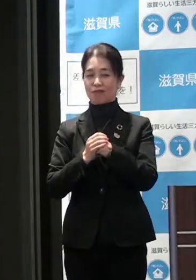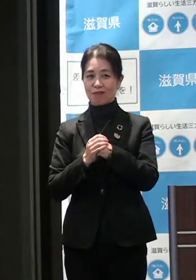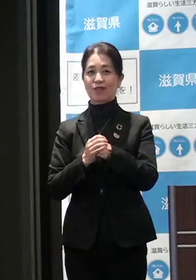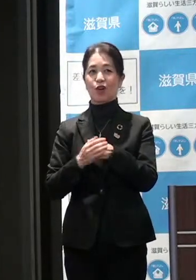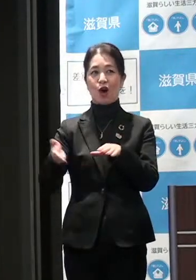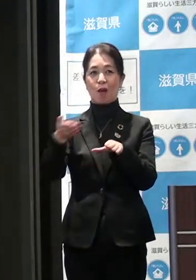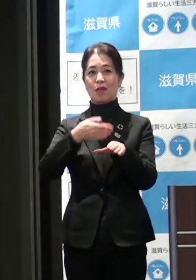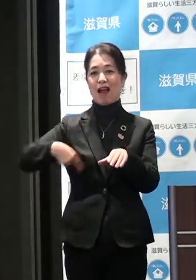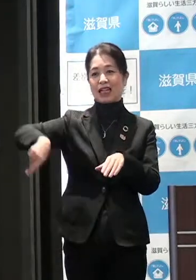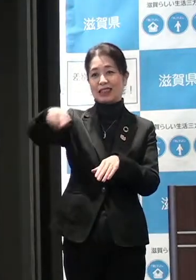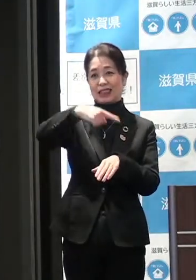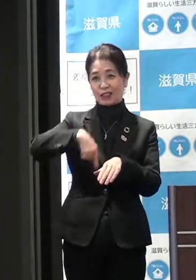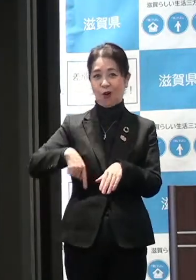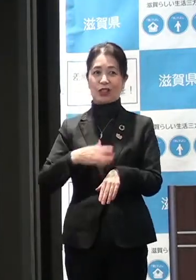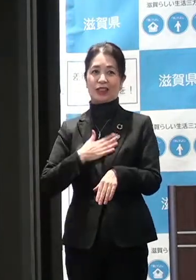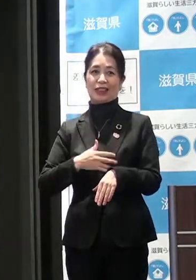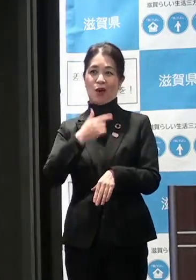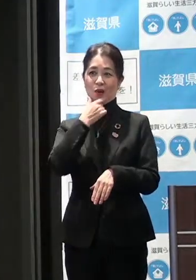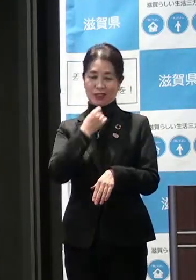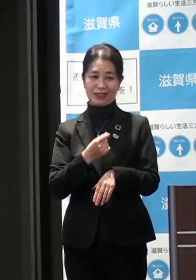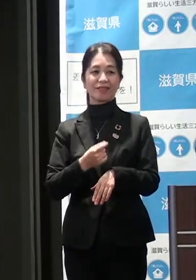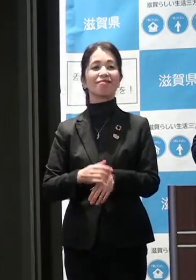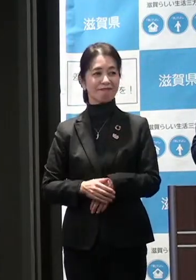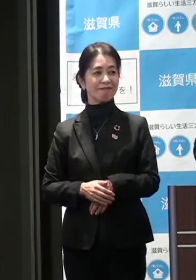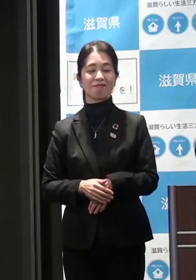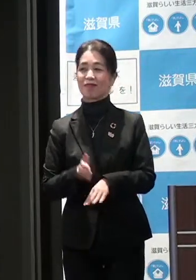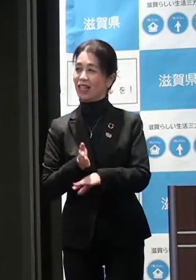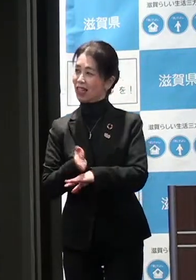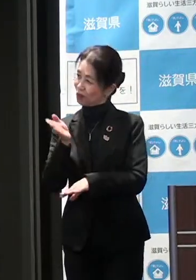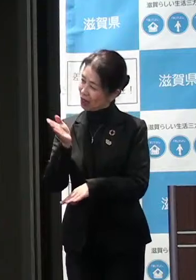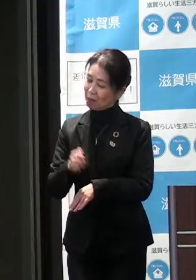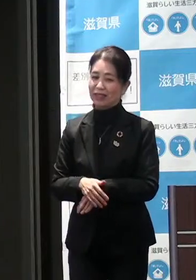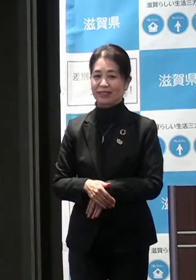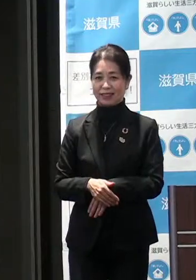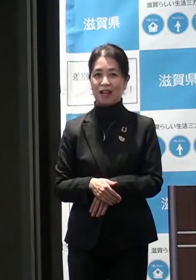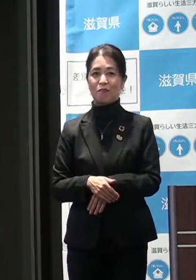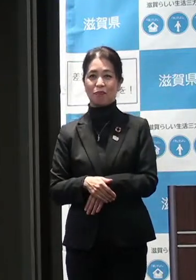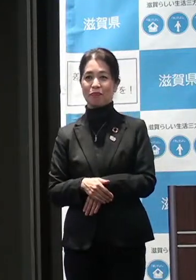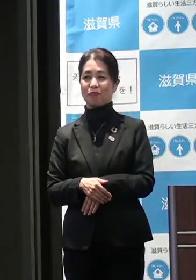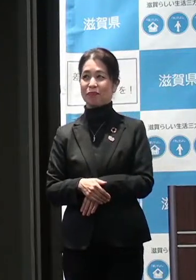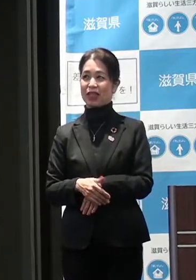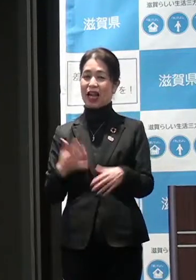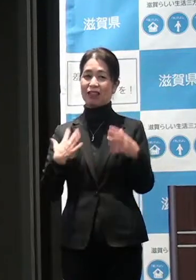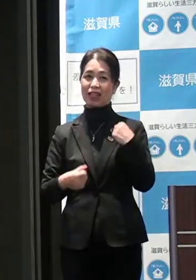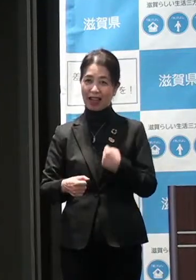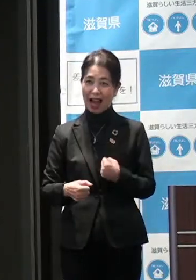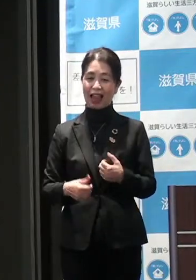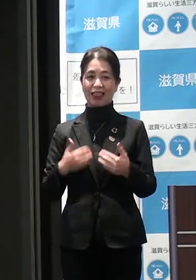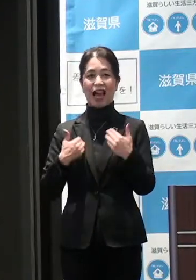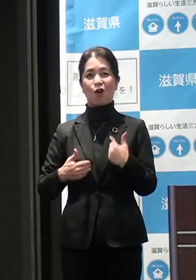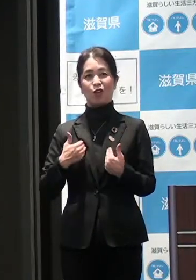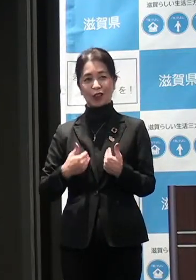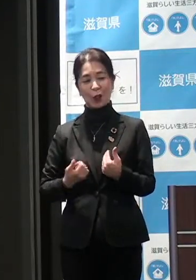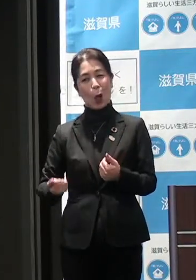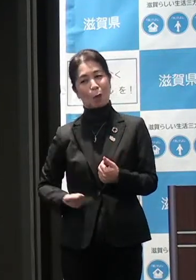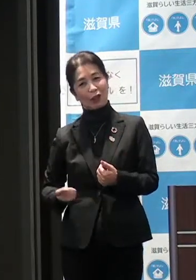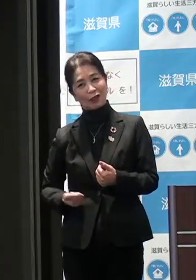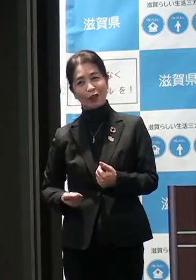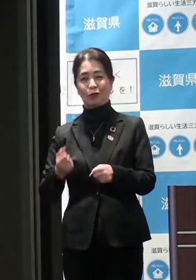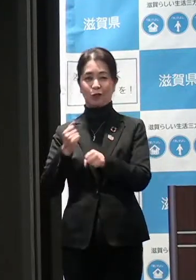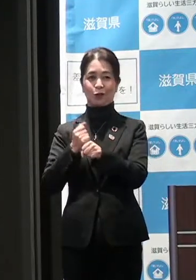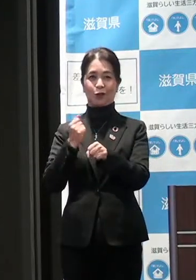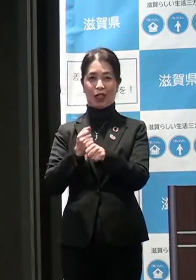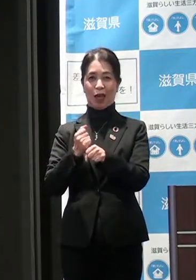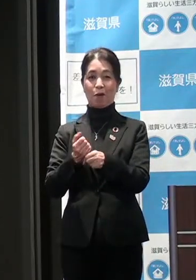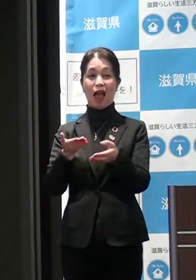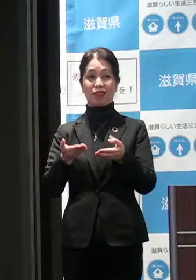っています。 はい、ありがとうございました。学生の皆さんが大変、楽しく、面白く紹介しようということで作っていただいた